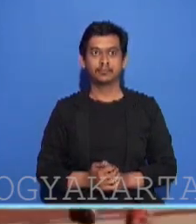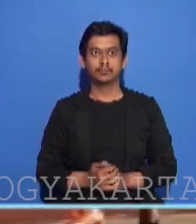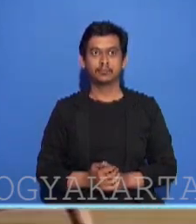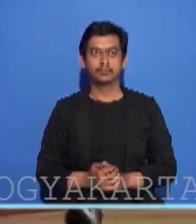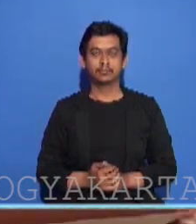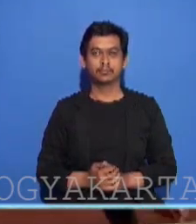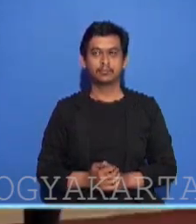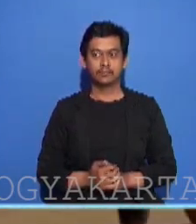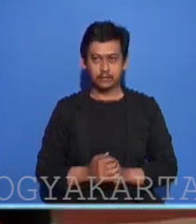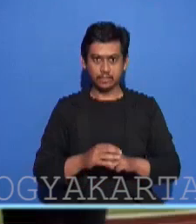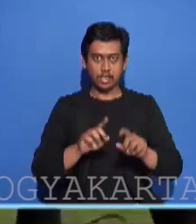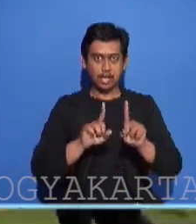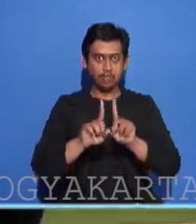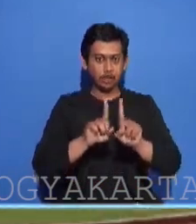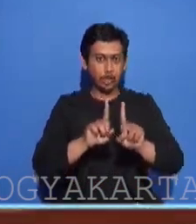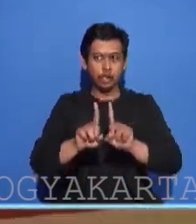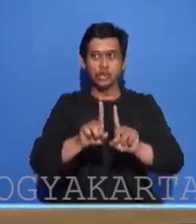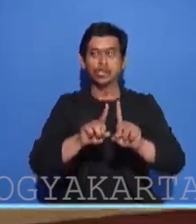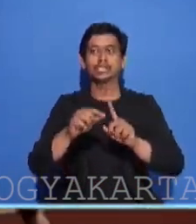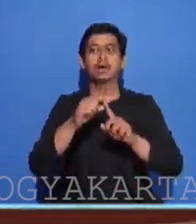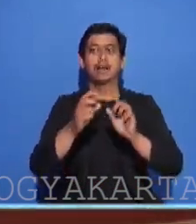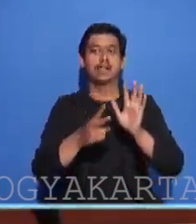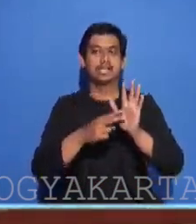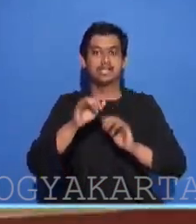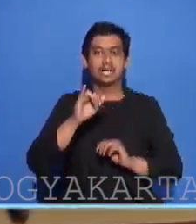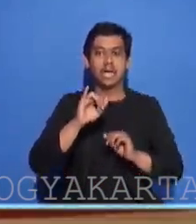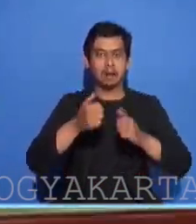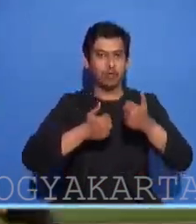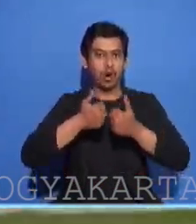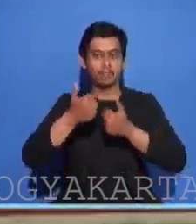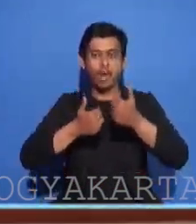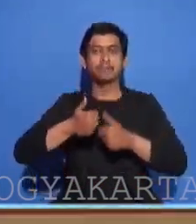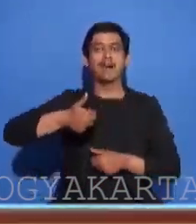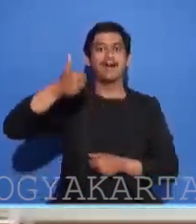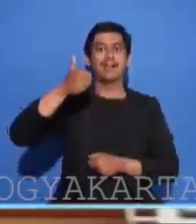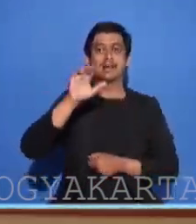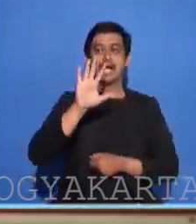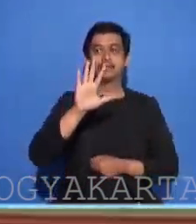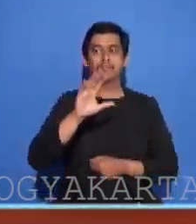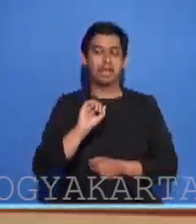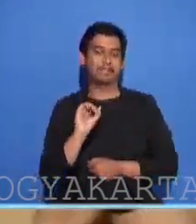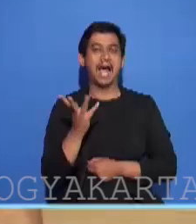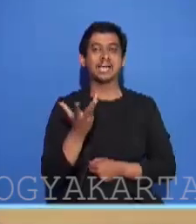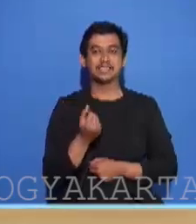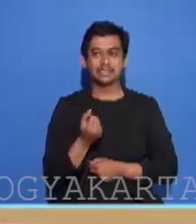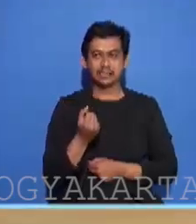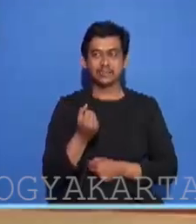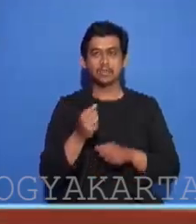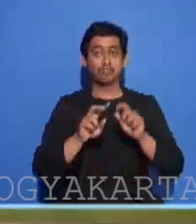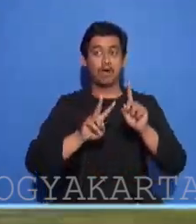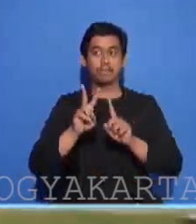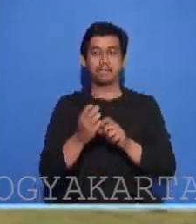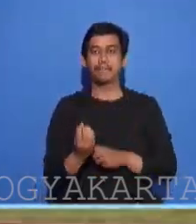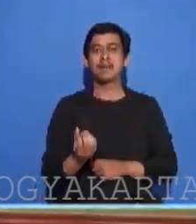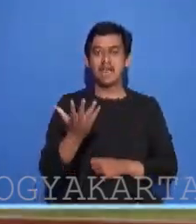dikejurda ini pasti Kabupaten Sleman kembali meraih peringkat pertama dengan perolehan 15 emas 12 perak dan 9 perunggu